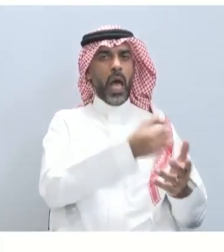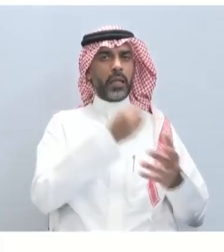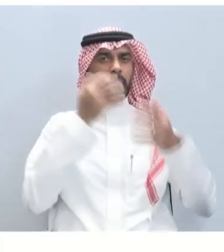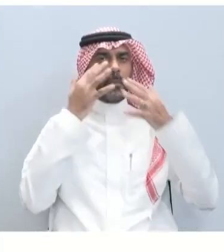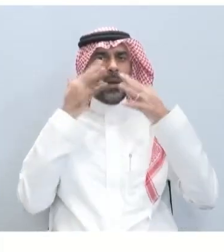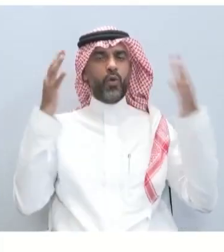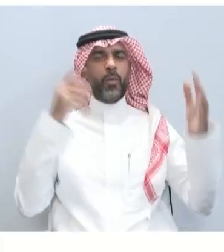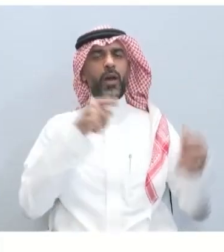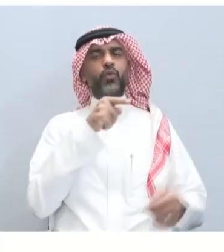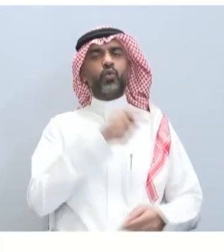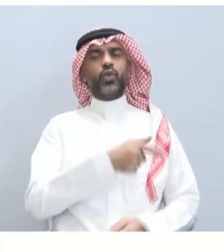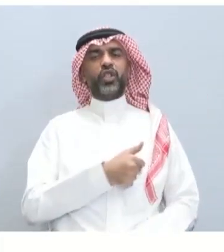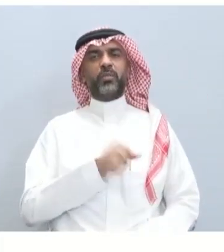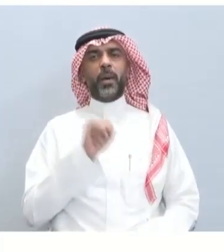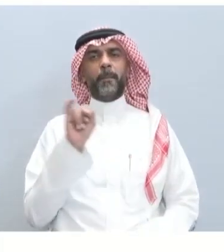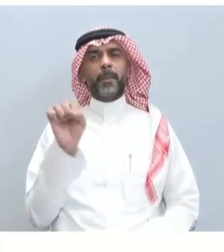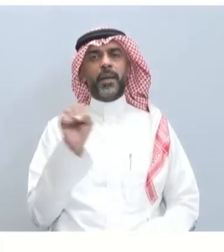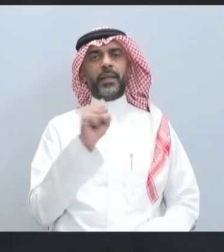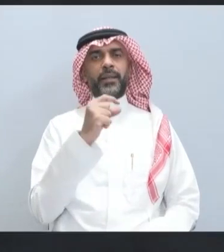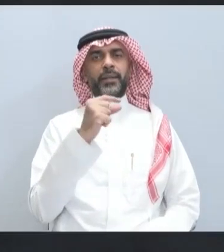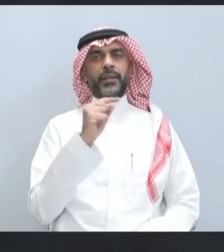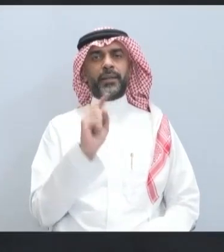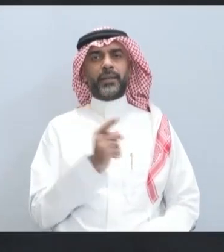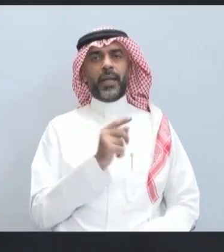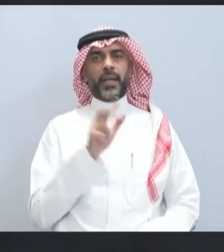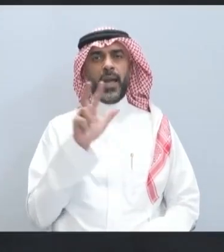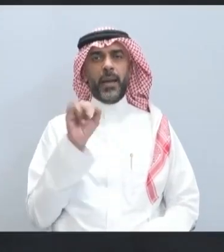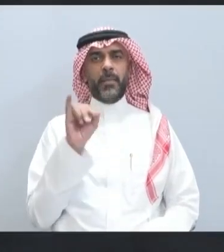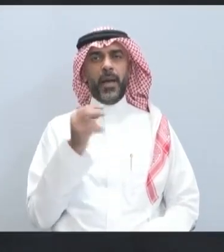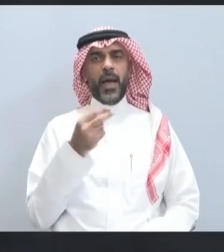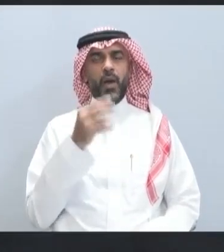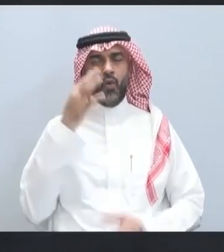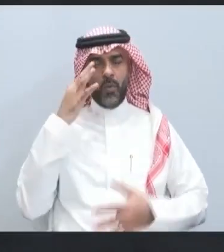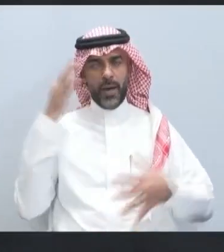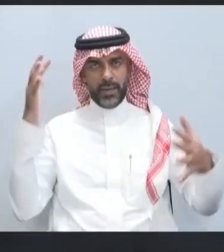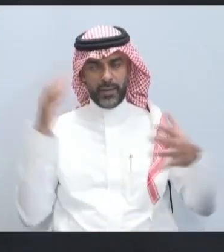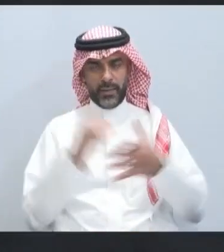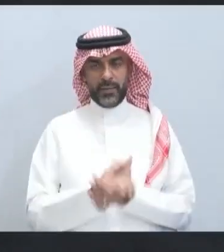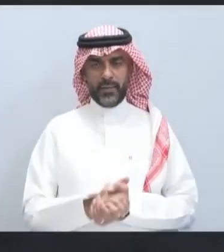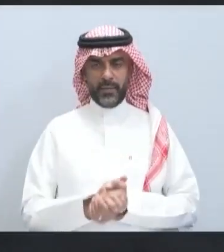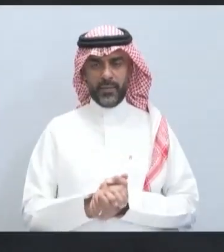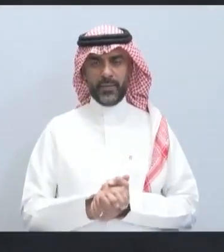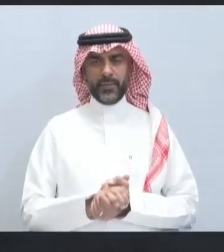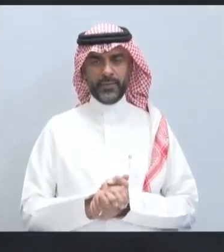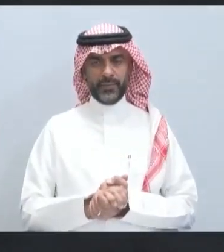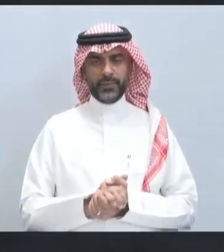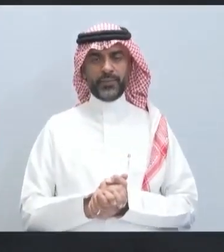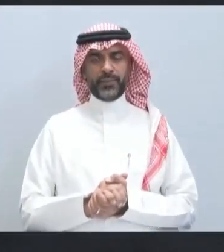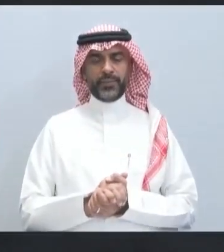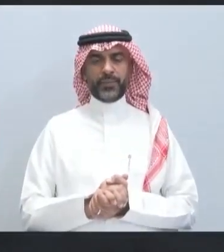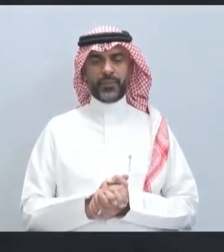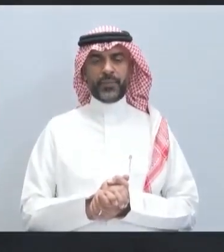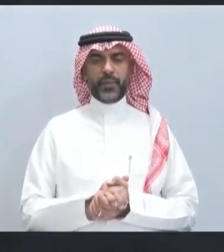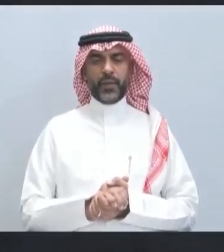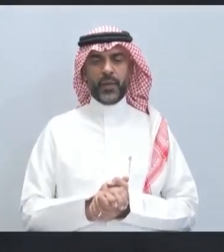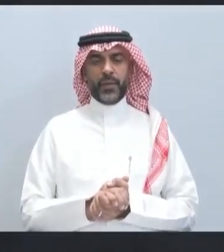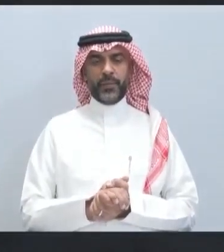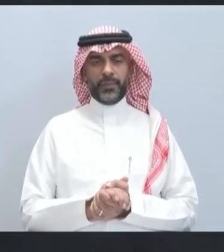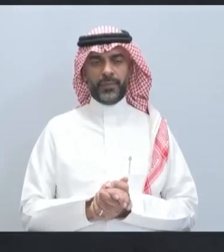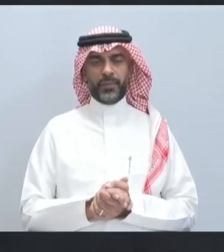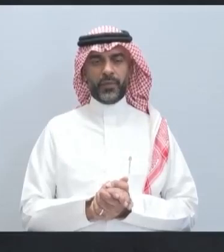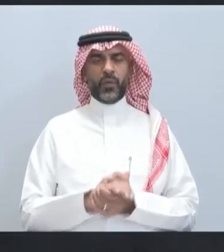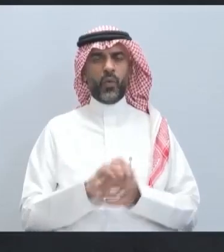اذا كان لكم هذا الكلام سابقا بان اي اي مورد تحصل عليه من خلاله هذه